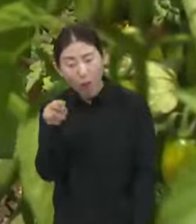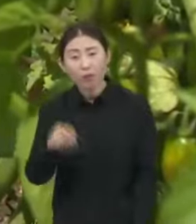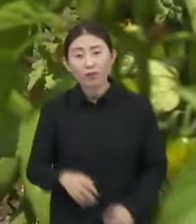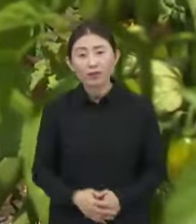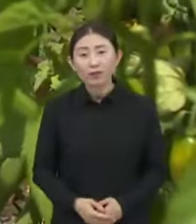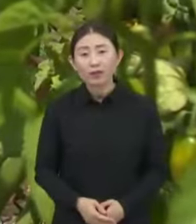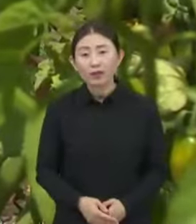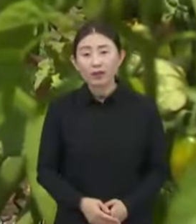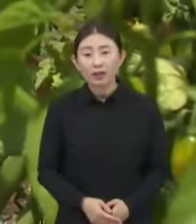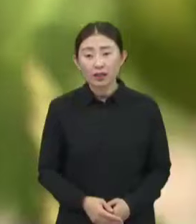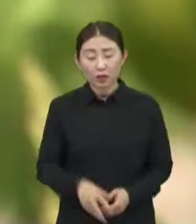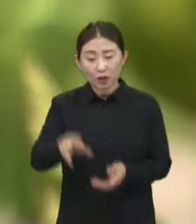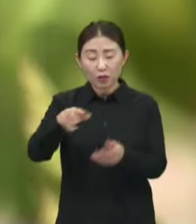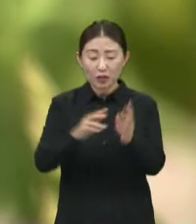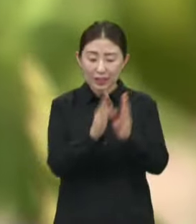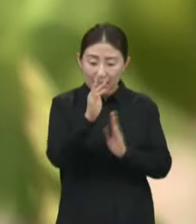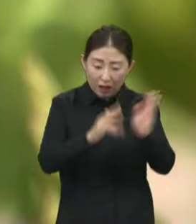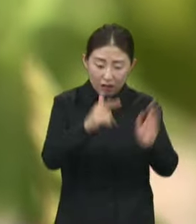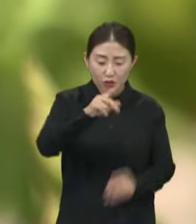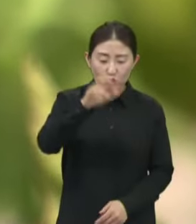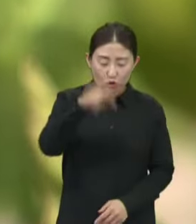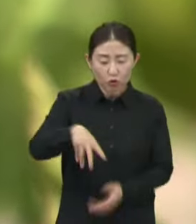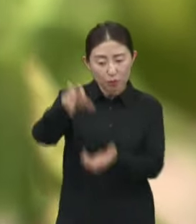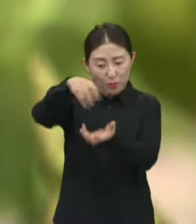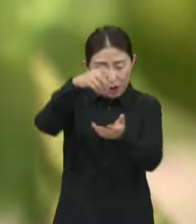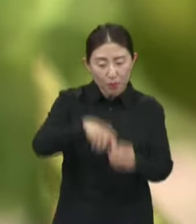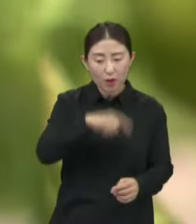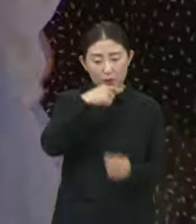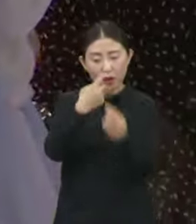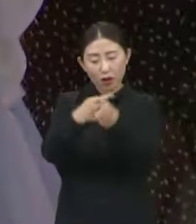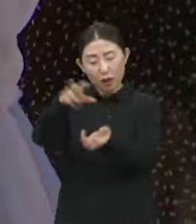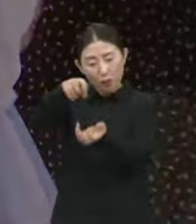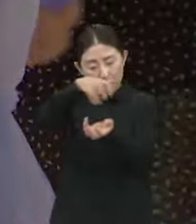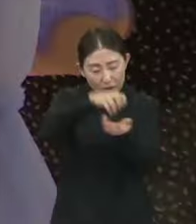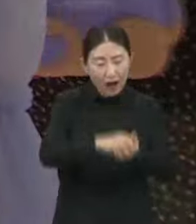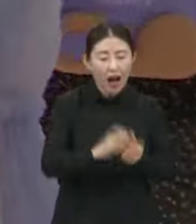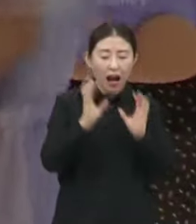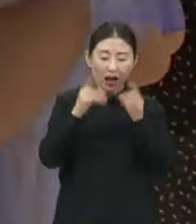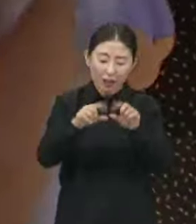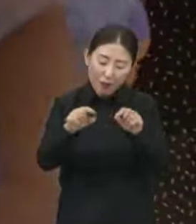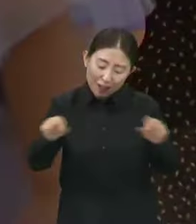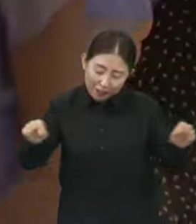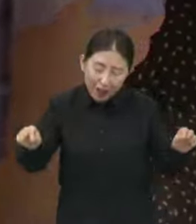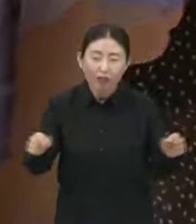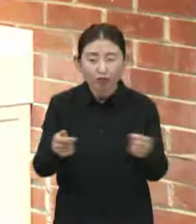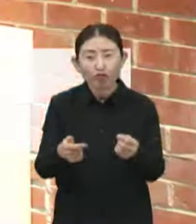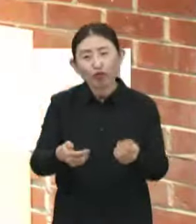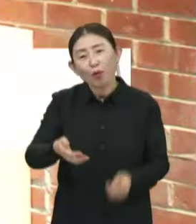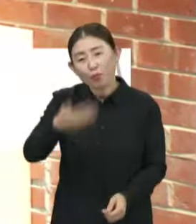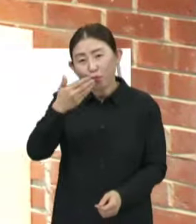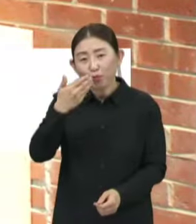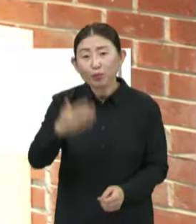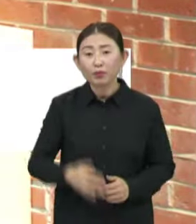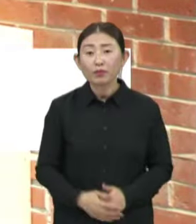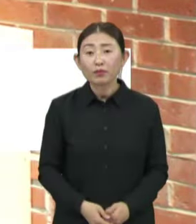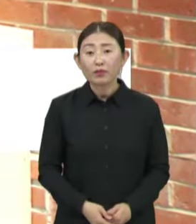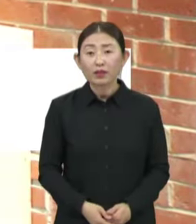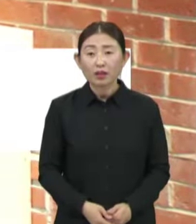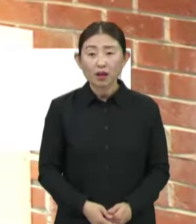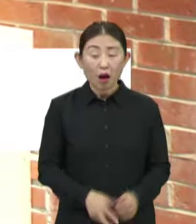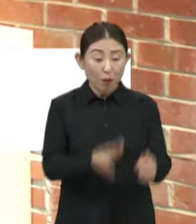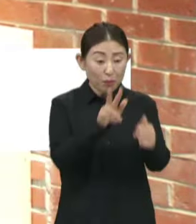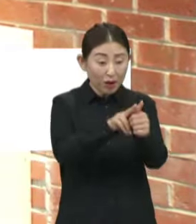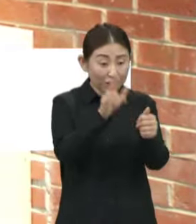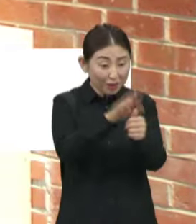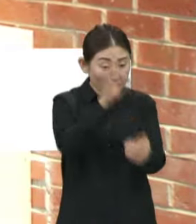지켜봅니다. 수확한 상추나 토마토는 아이들 급식에도 사용하고 있습니다. 마트에서 직접 이제 볼 수